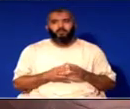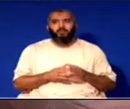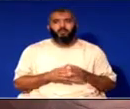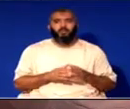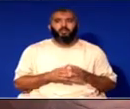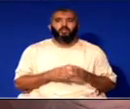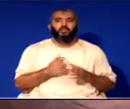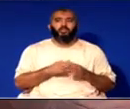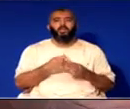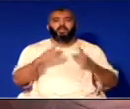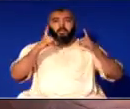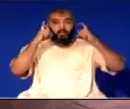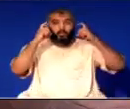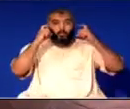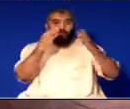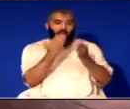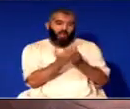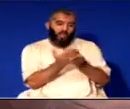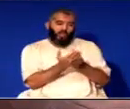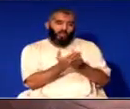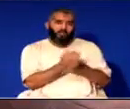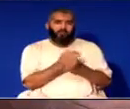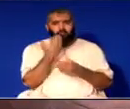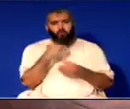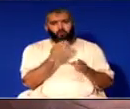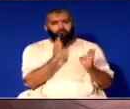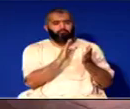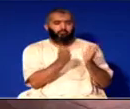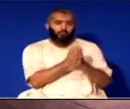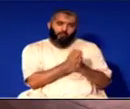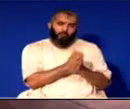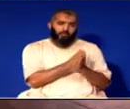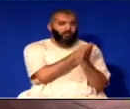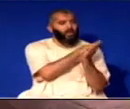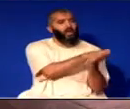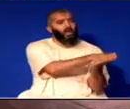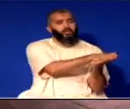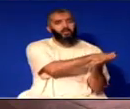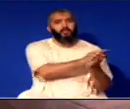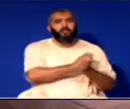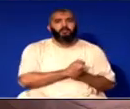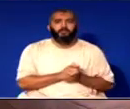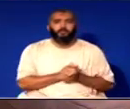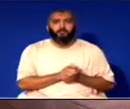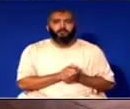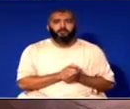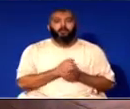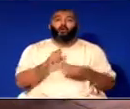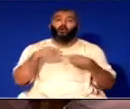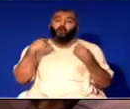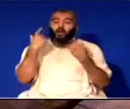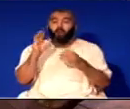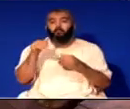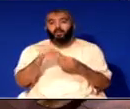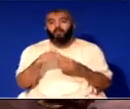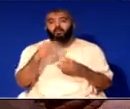عليه، ديريه في كيفاش يقولوا في البوم وخليه يغدوا مثلا ذوك مثلا وليدات ولادك مثلا كبروا وقال هذا عمكم